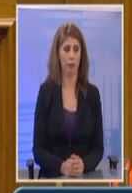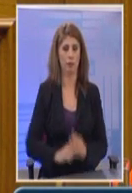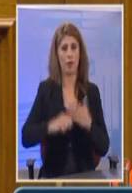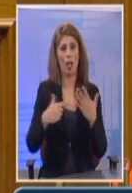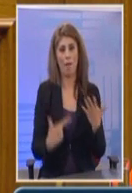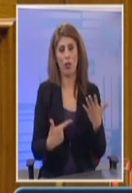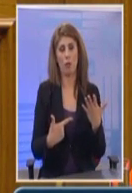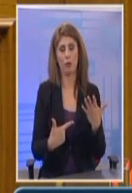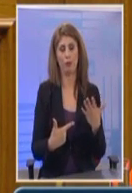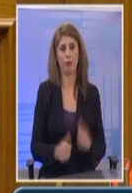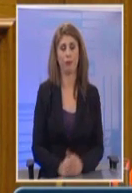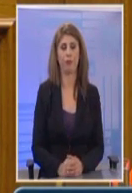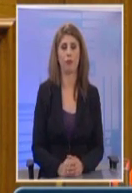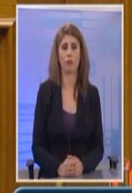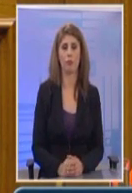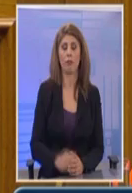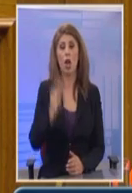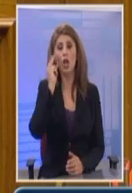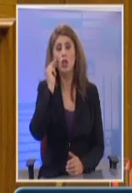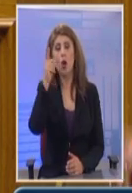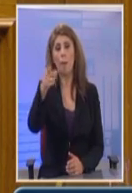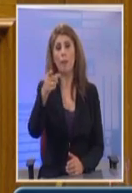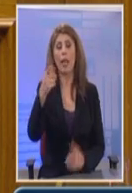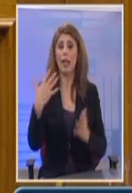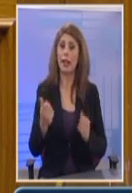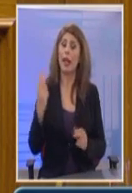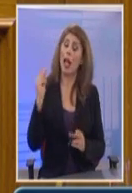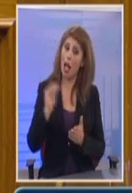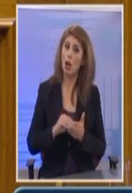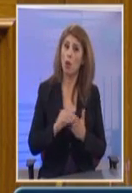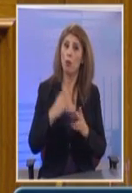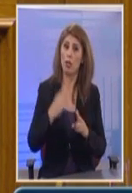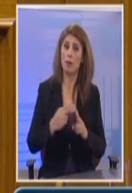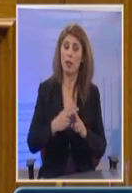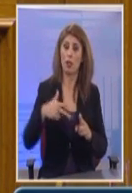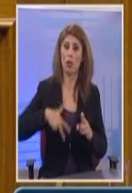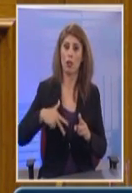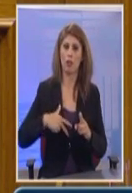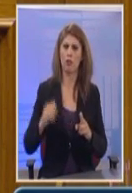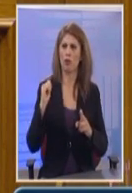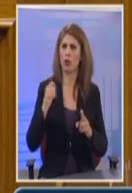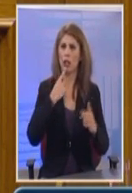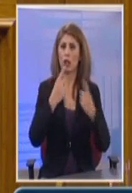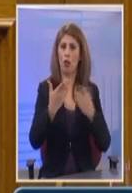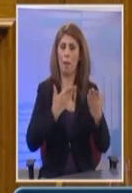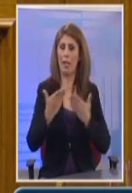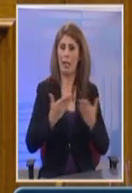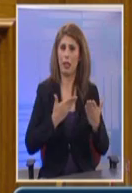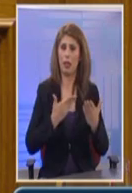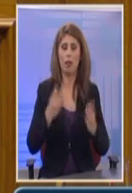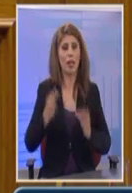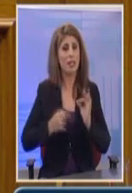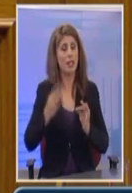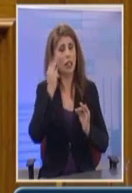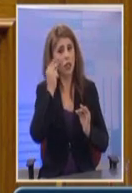Έβδομο, καταστήσατε τα Σκόπια επίσης κλειδί και προνομιακό συνομιλητή. Και συζητάνε